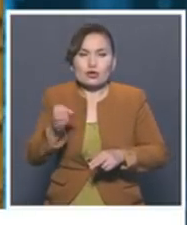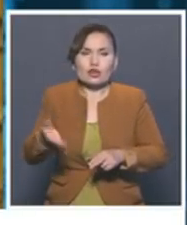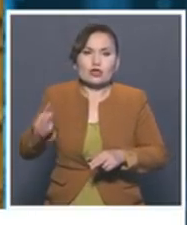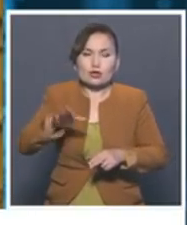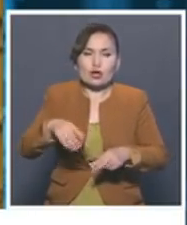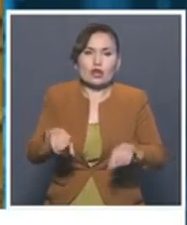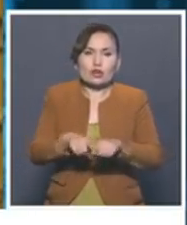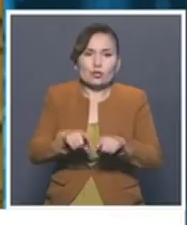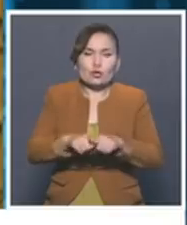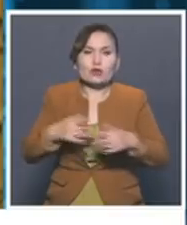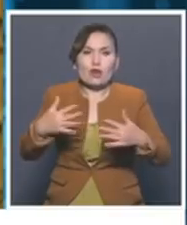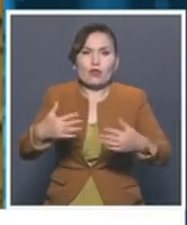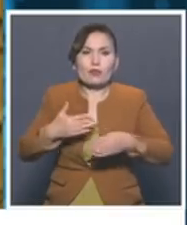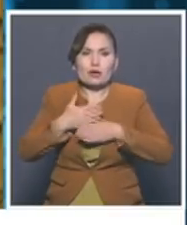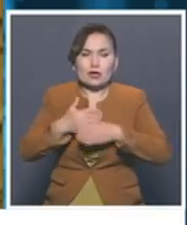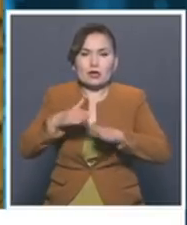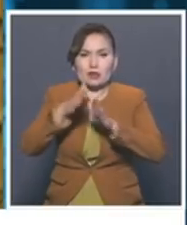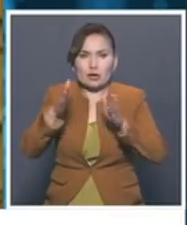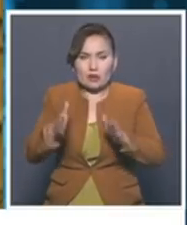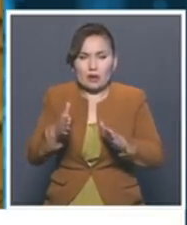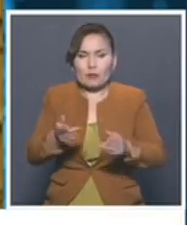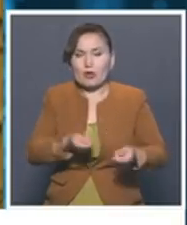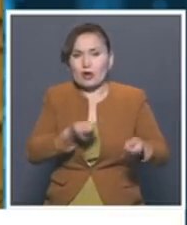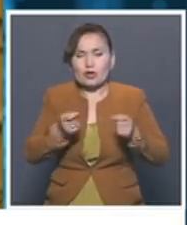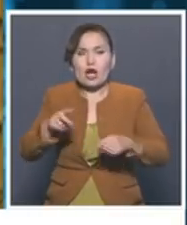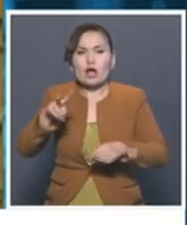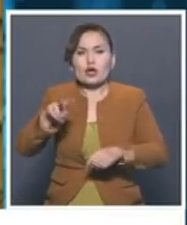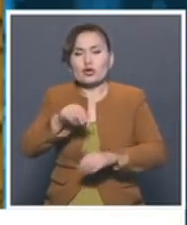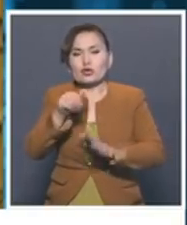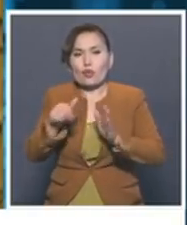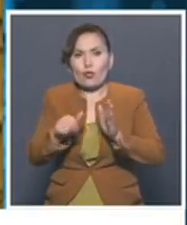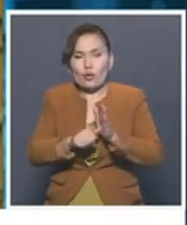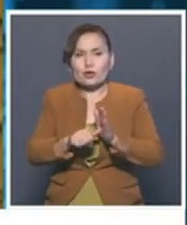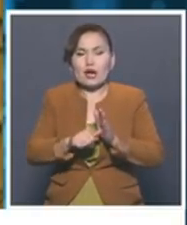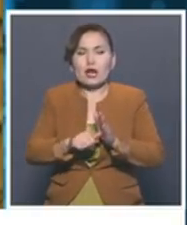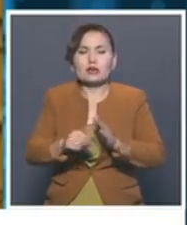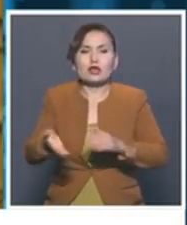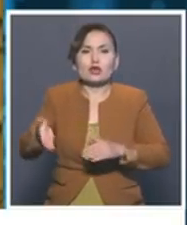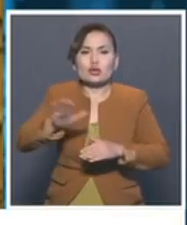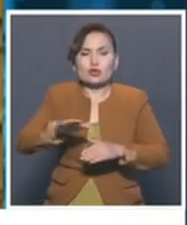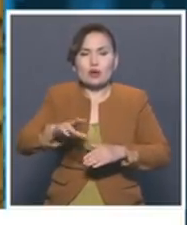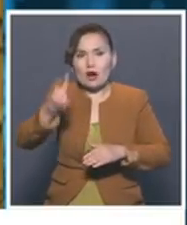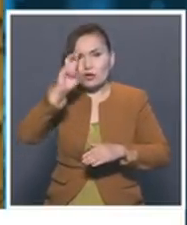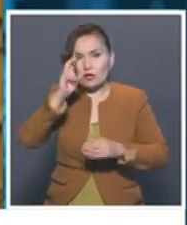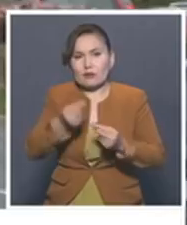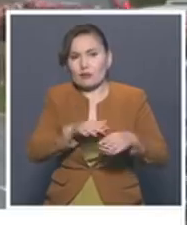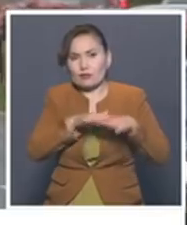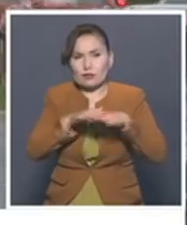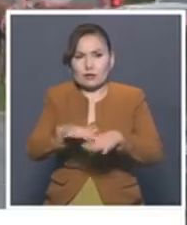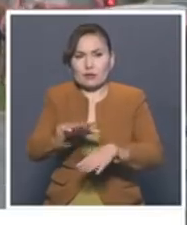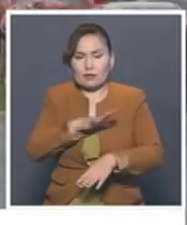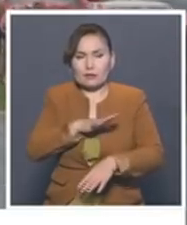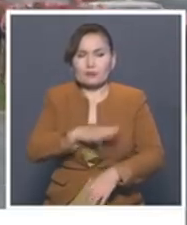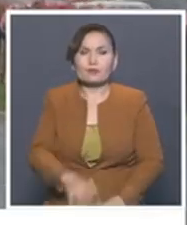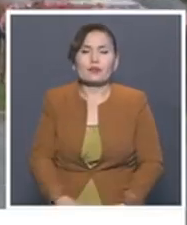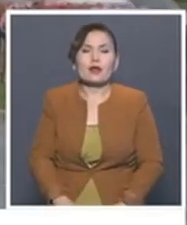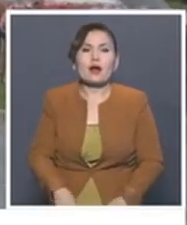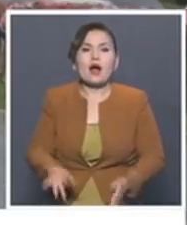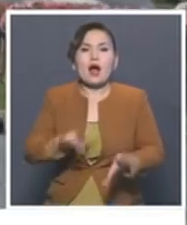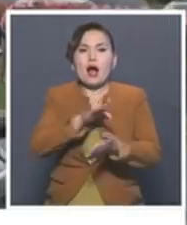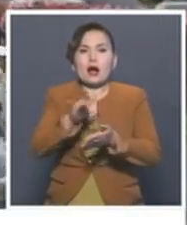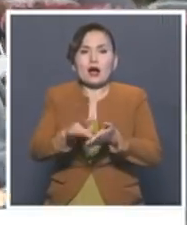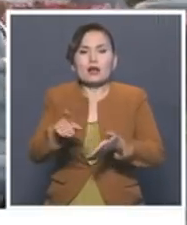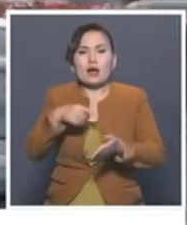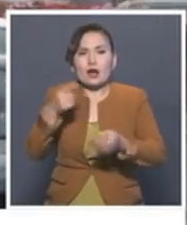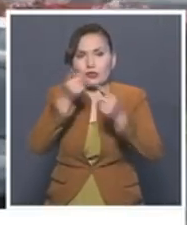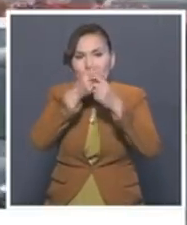қазір келіп түсті. Оның 256-сы бюджеттің есебінен келіп жатыр. Қалғанын спонсорлар беріп жатыр. Шахар басшысы вируспен